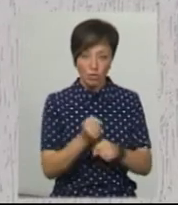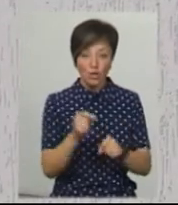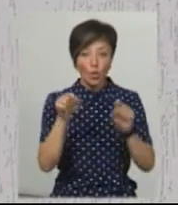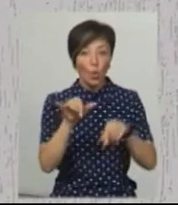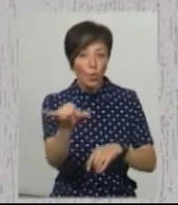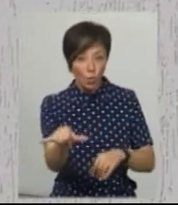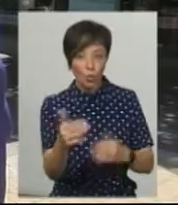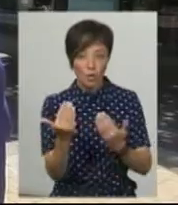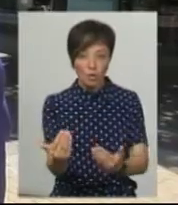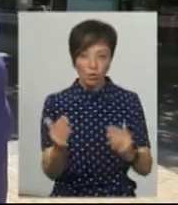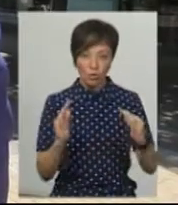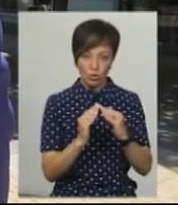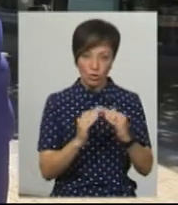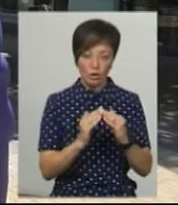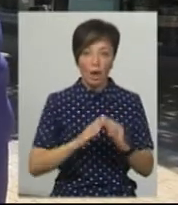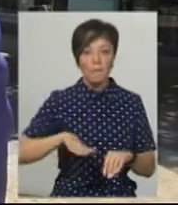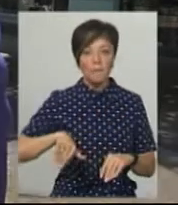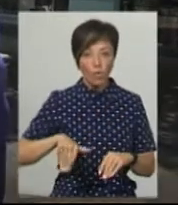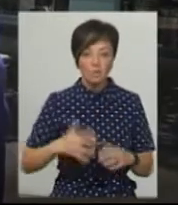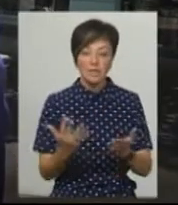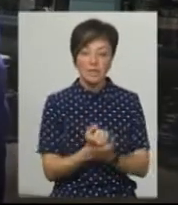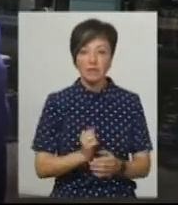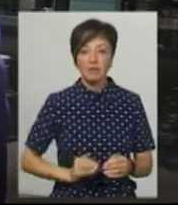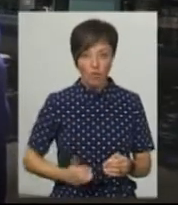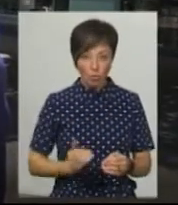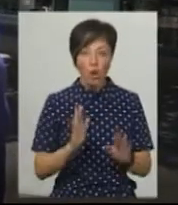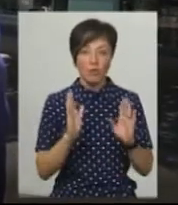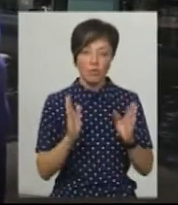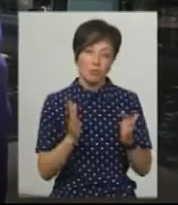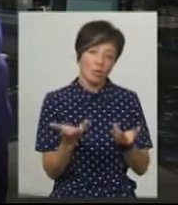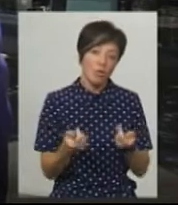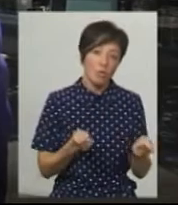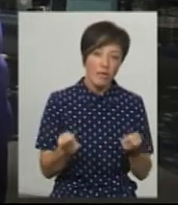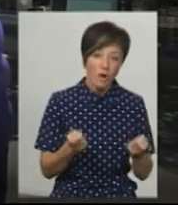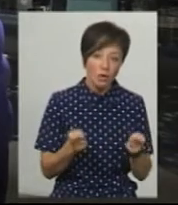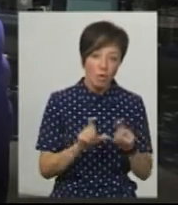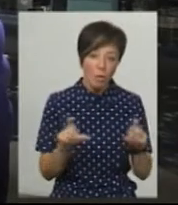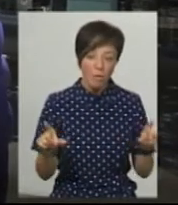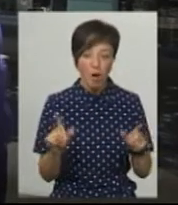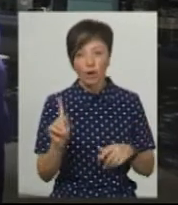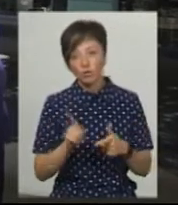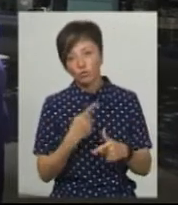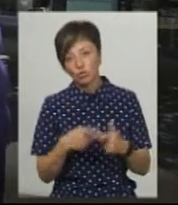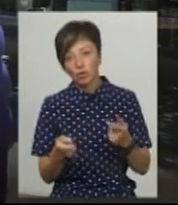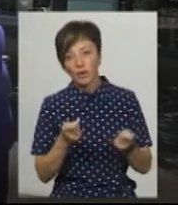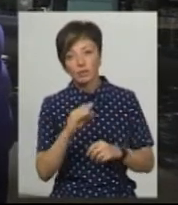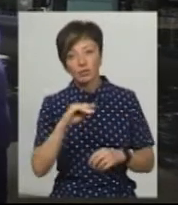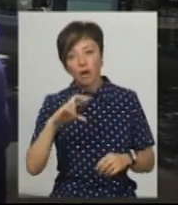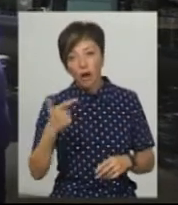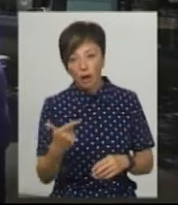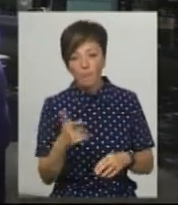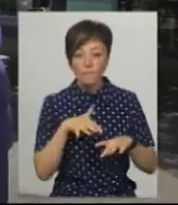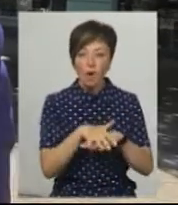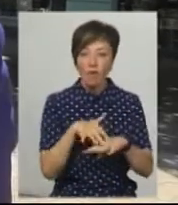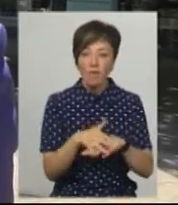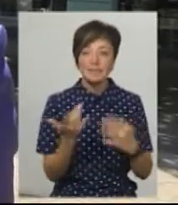у їхньому будинку. Потім знайти підрядну організацію, чи то управляючої компанії, чи то в управлінні ЖКГ, яке б